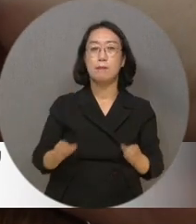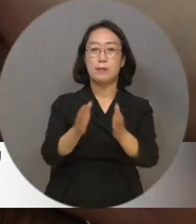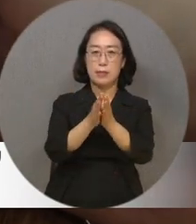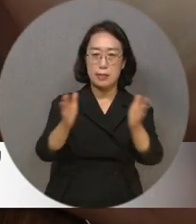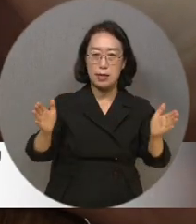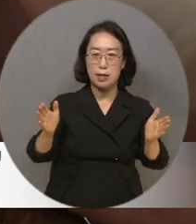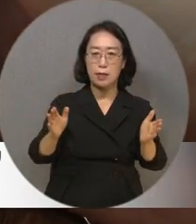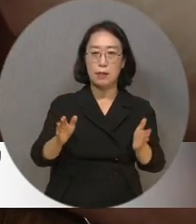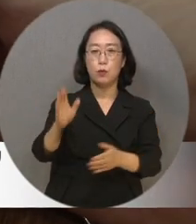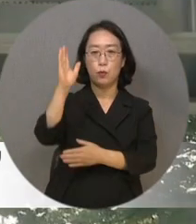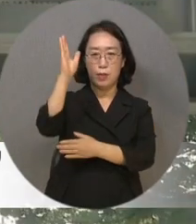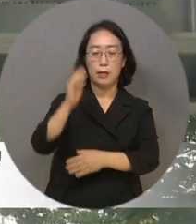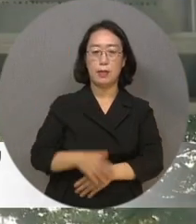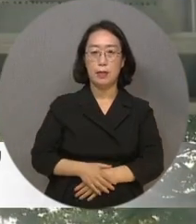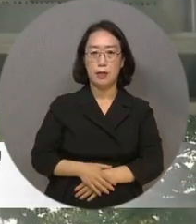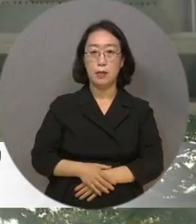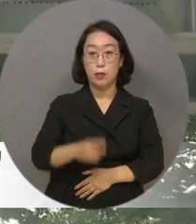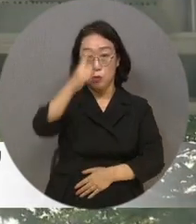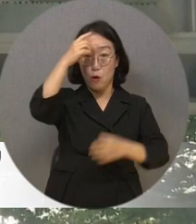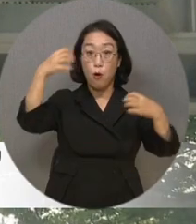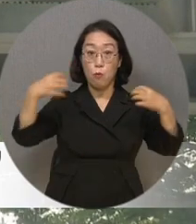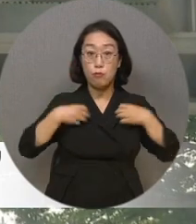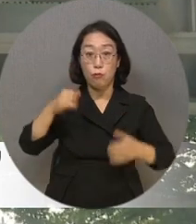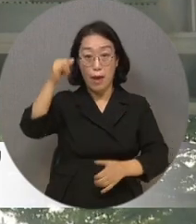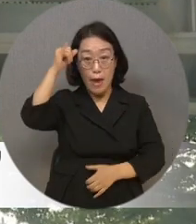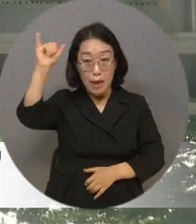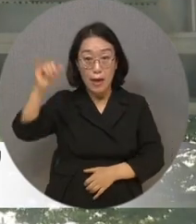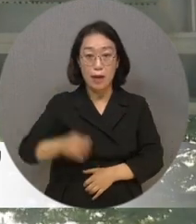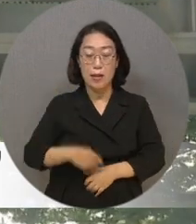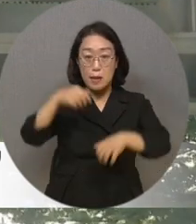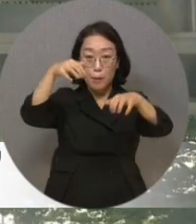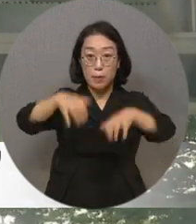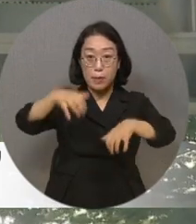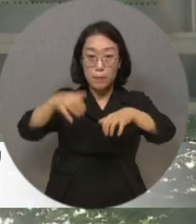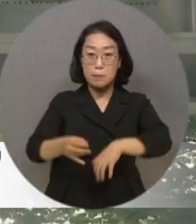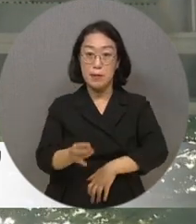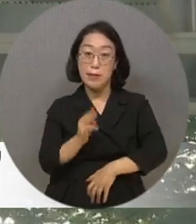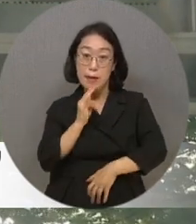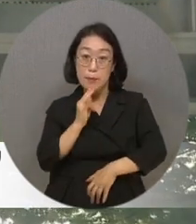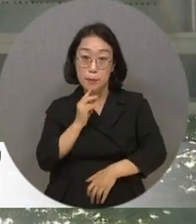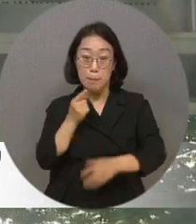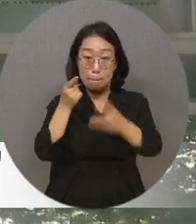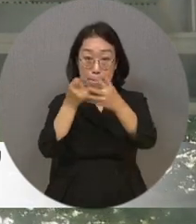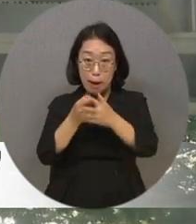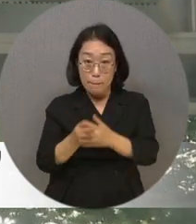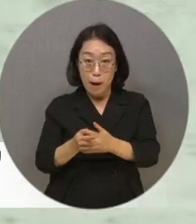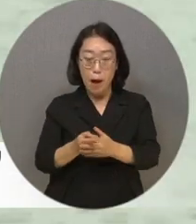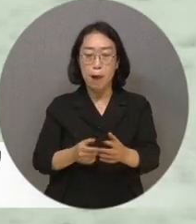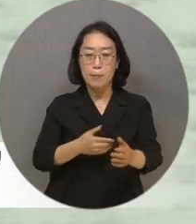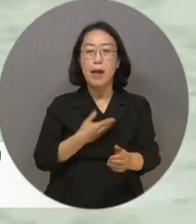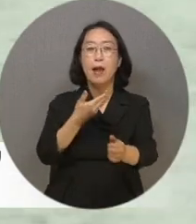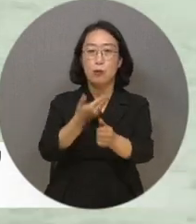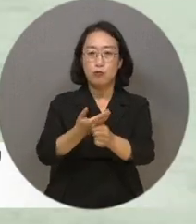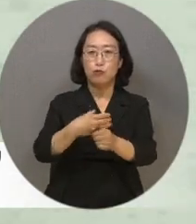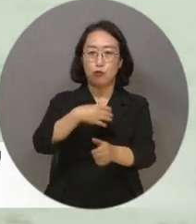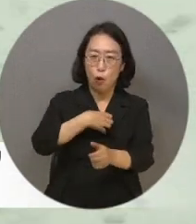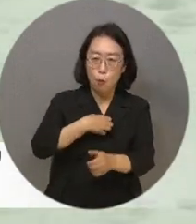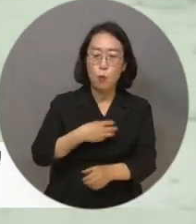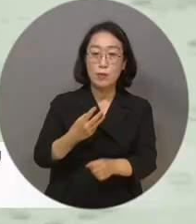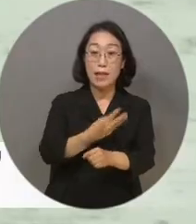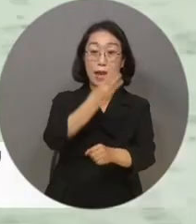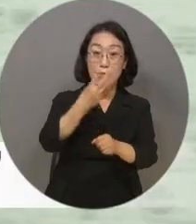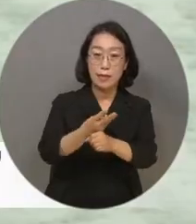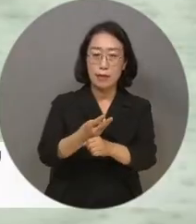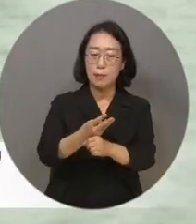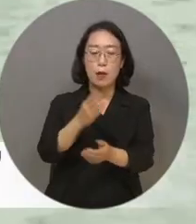도입하겠다고 밝혔습니다. 정부도 인공지능 홍수예보 시스템을 도입해 기후재난 사전 예 경보를 기존 3시간 전에서